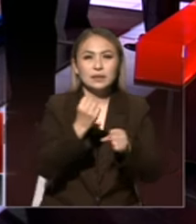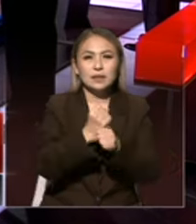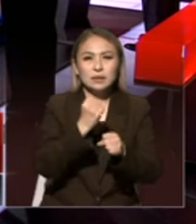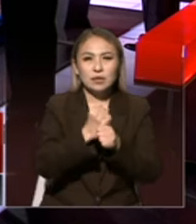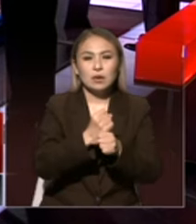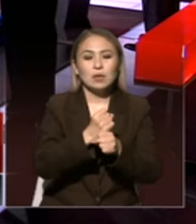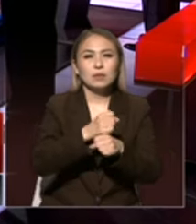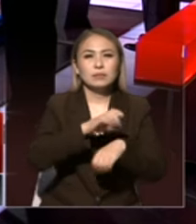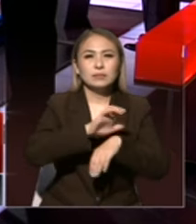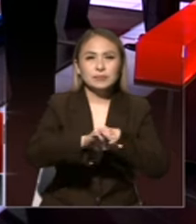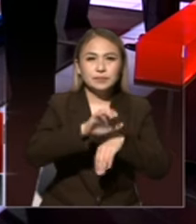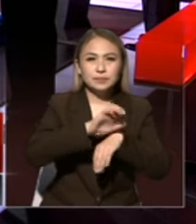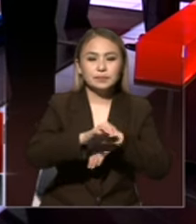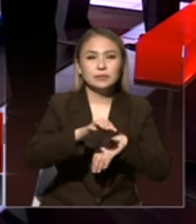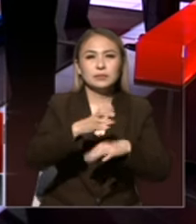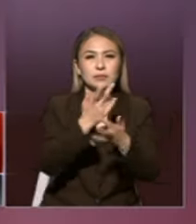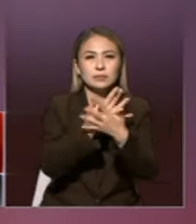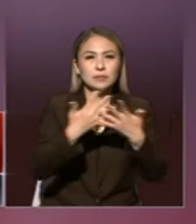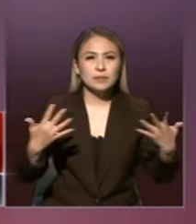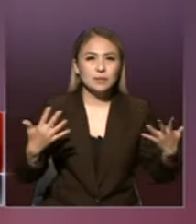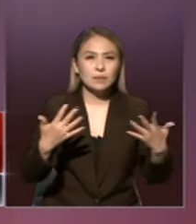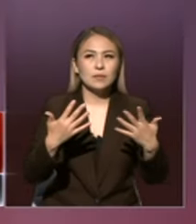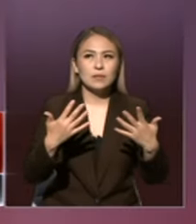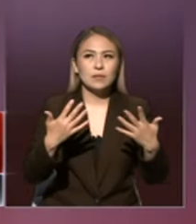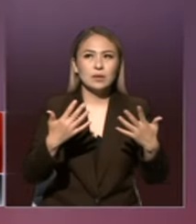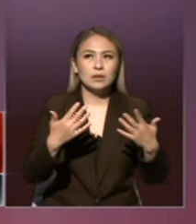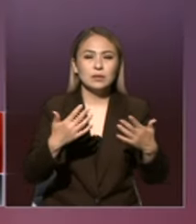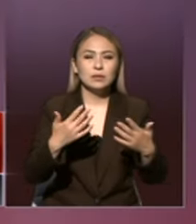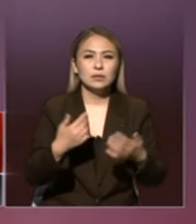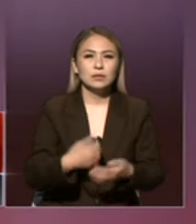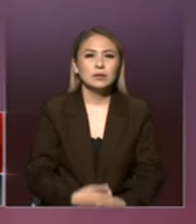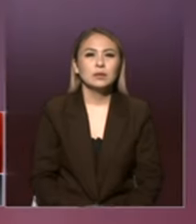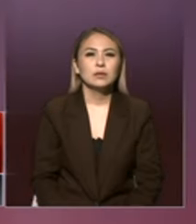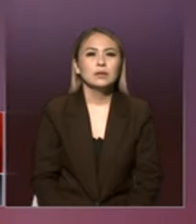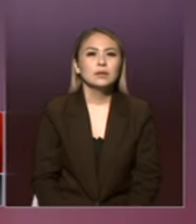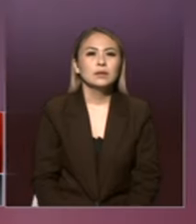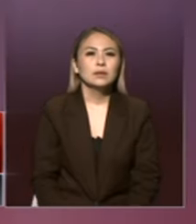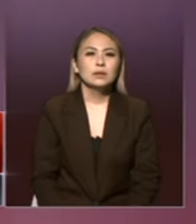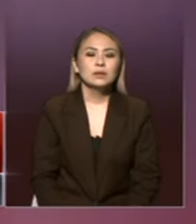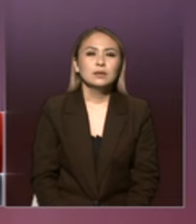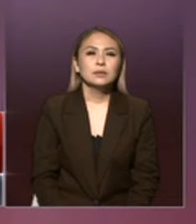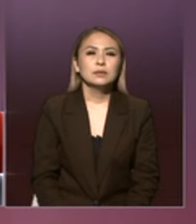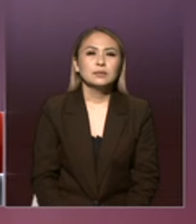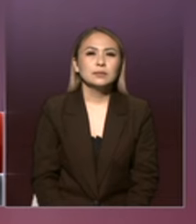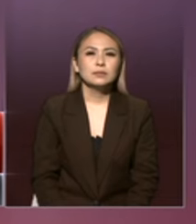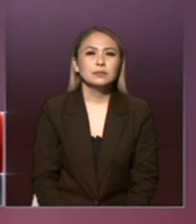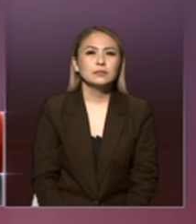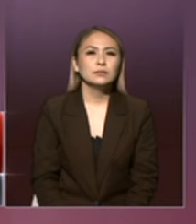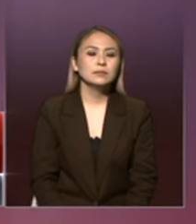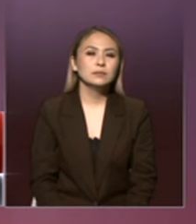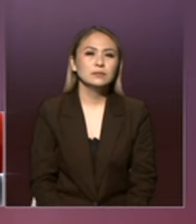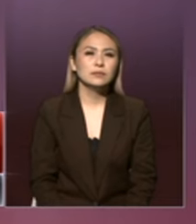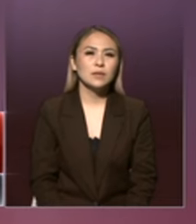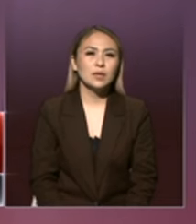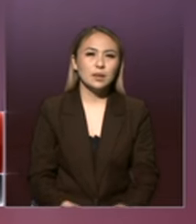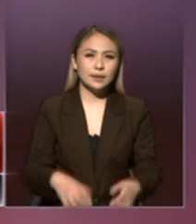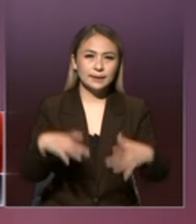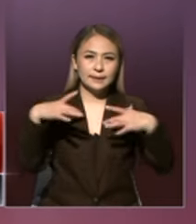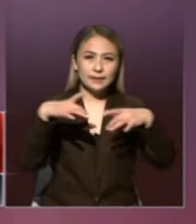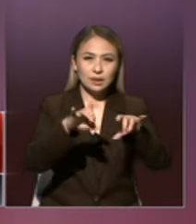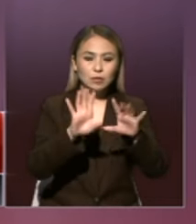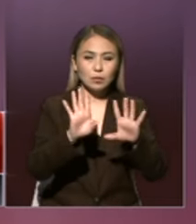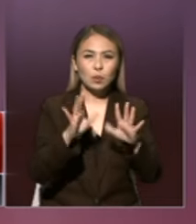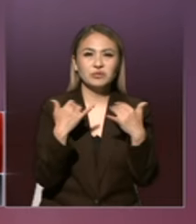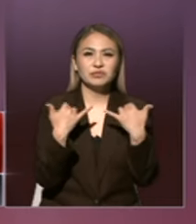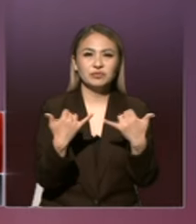жаңағы егін егуге пассивный комплекс дейді, хорш деген шығарады. Мен сізге айтайын, трактордың тек қана бүгінгі